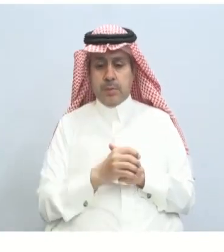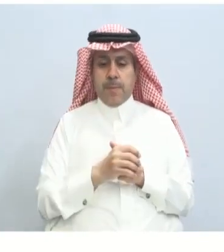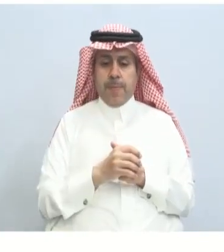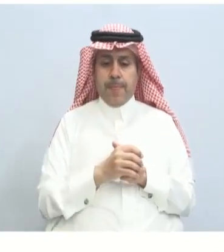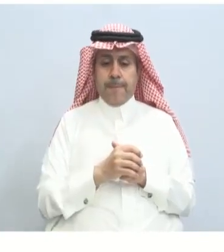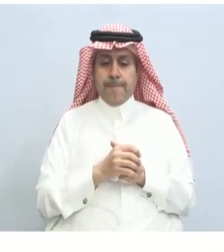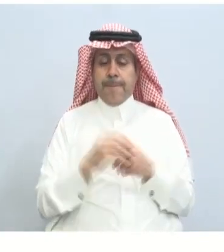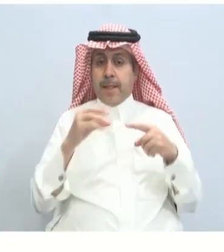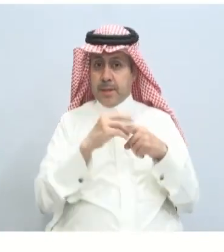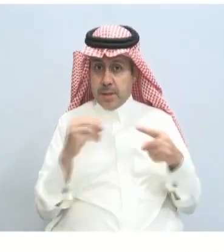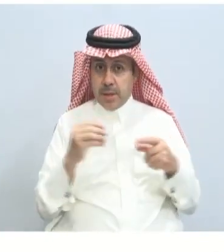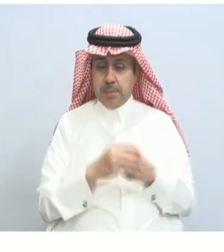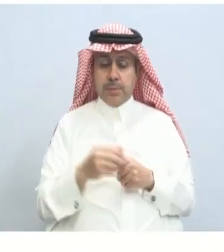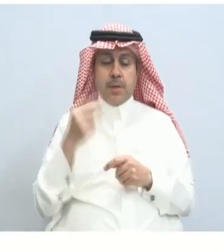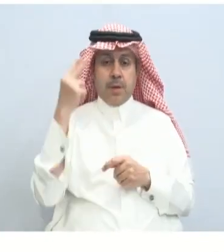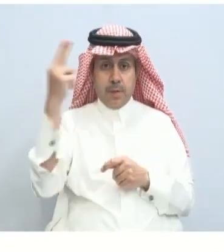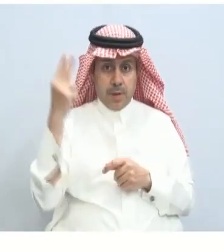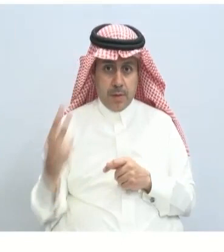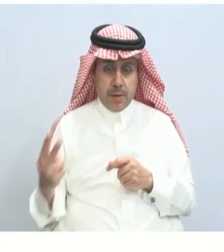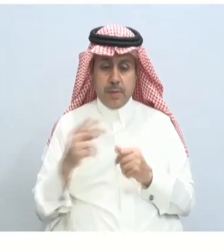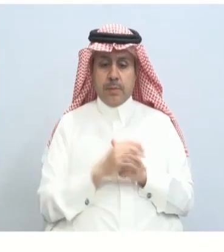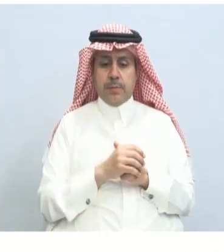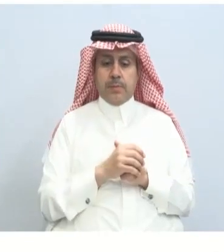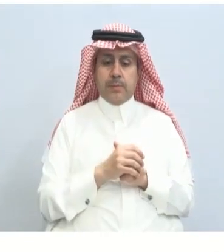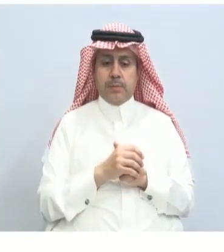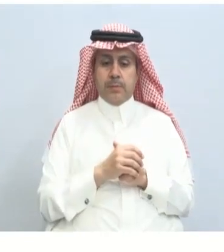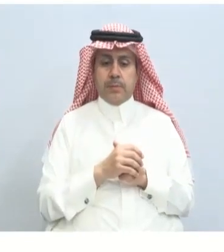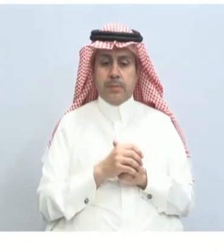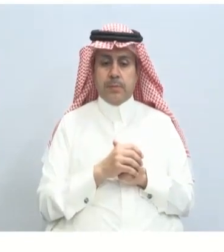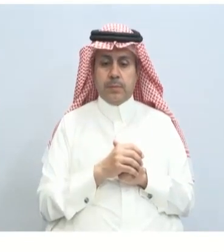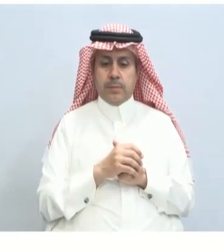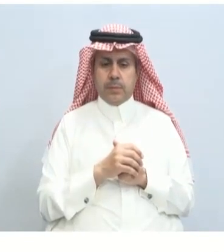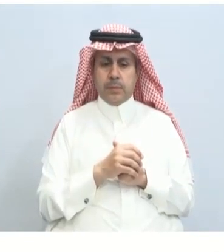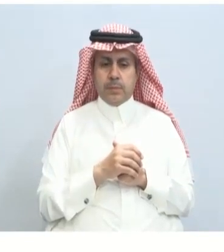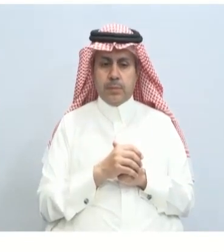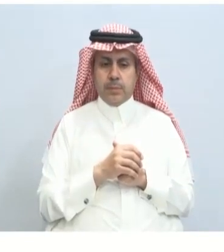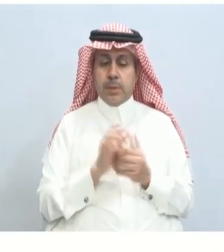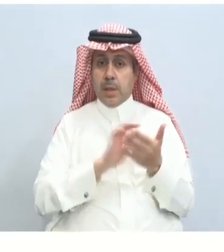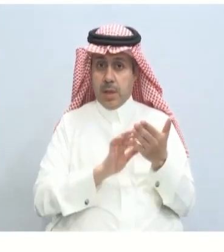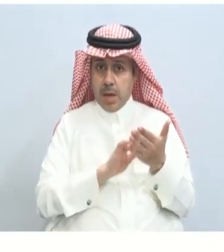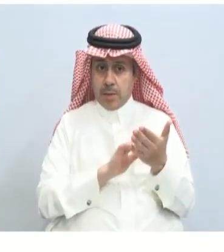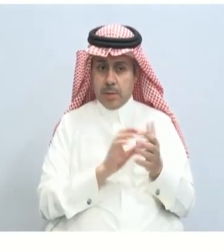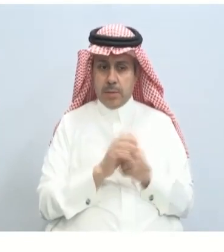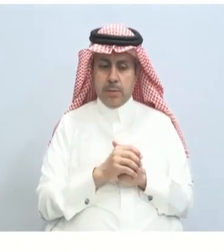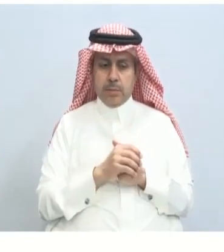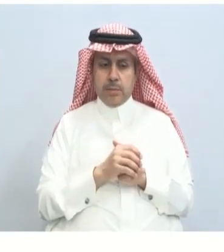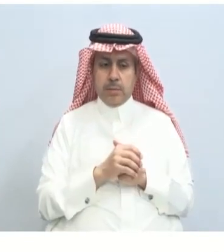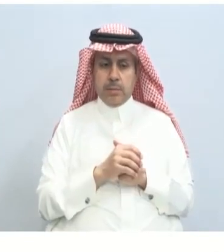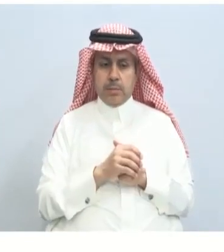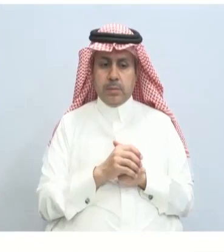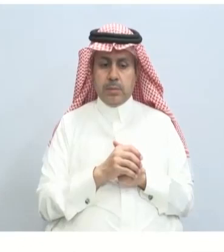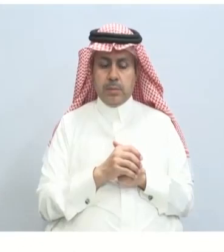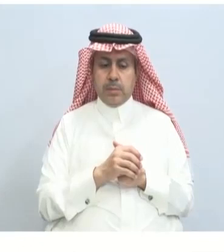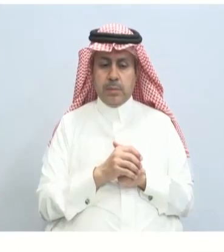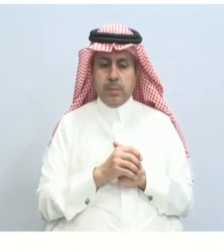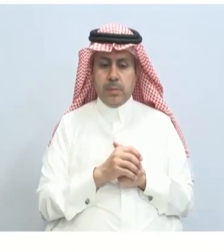حيكون سالب جذر 2 على 2 بهذه الصوره طبعا لو احنا استفز بالاله الحاسبه انا اعتقد